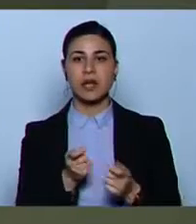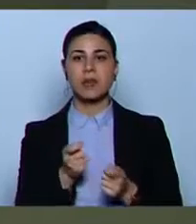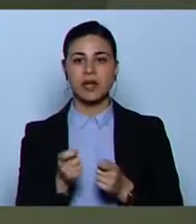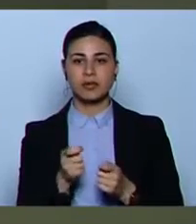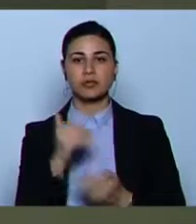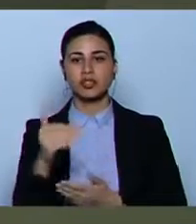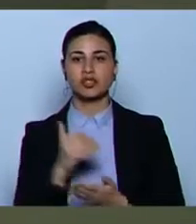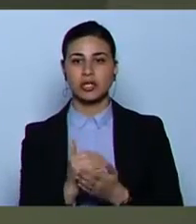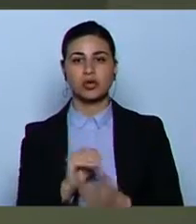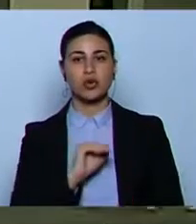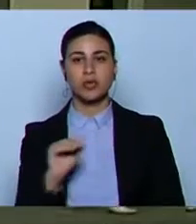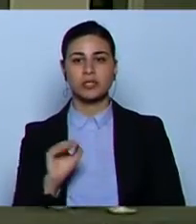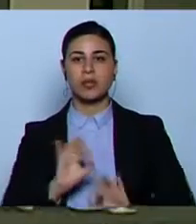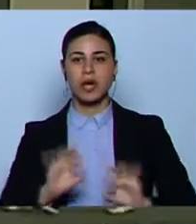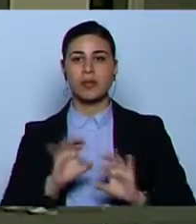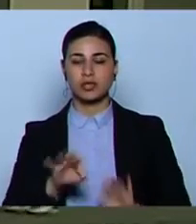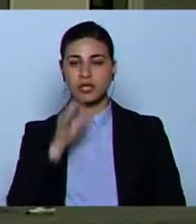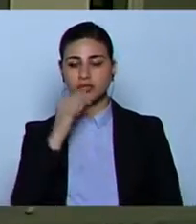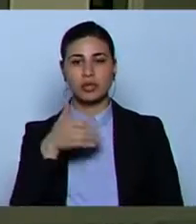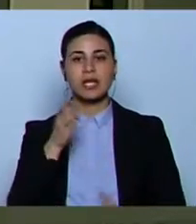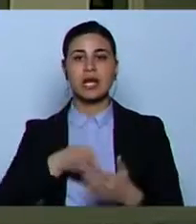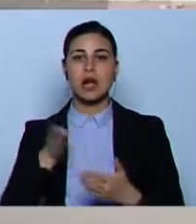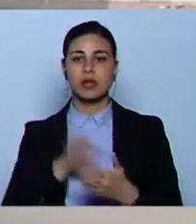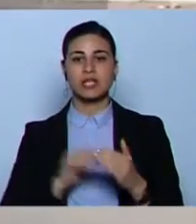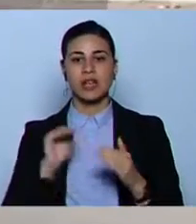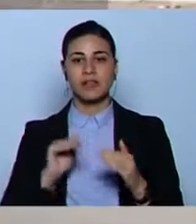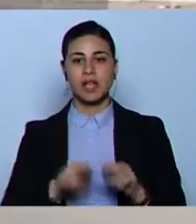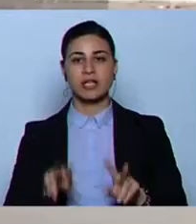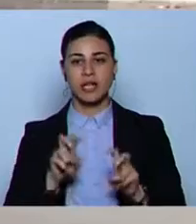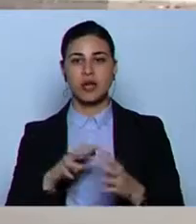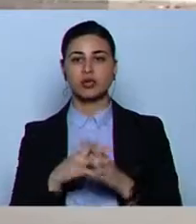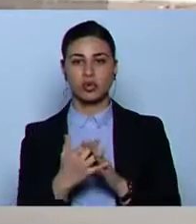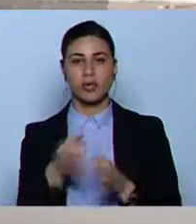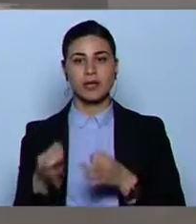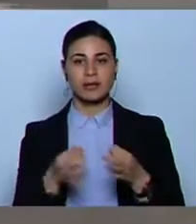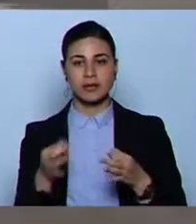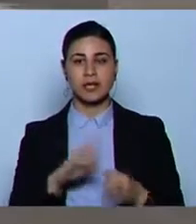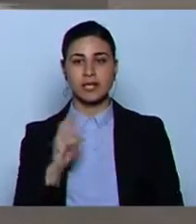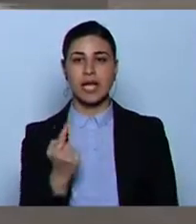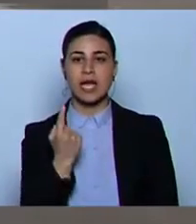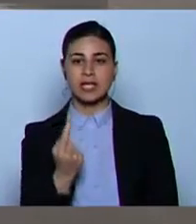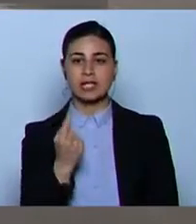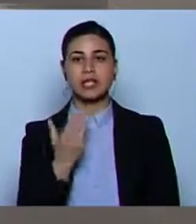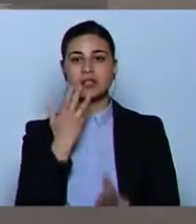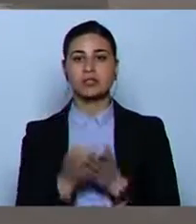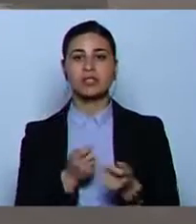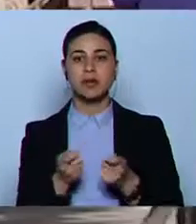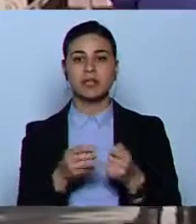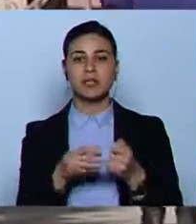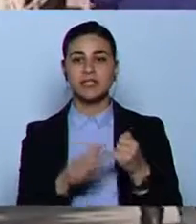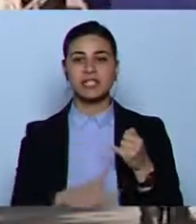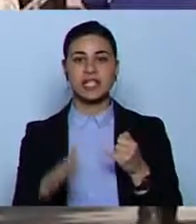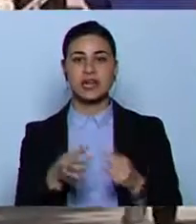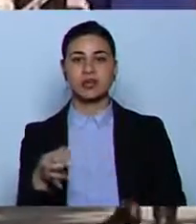შედეგების ოფიციალური გამოცხადების შედეგად საერთოდ გაუქმდა ქვედა დონე, სოფელი, თემი, დაბა, ქალაქი და ერთადერთ თვითმმართველ და ტერიტორიულ